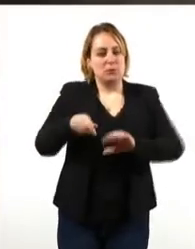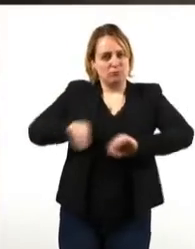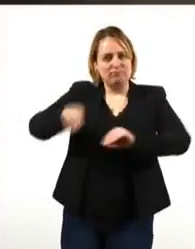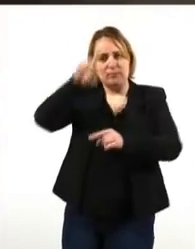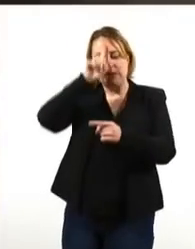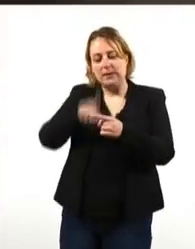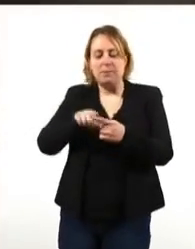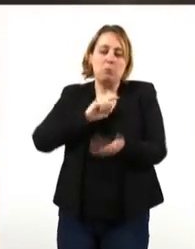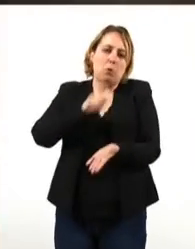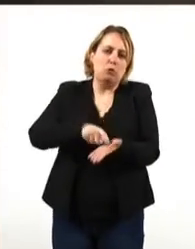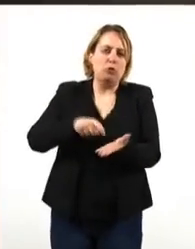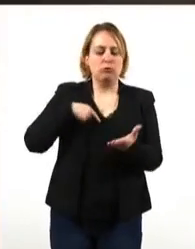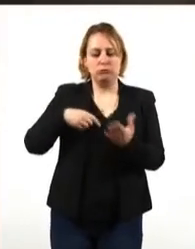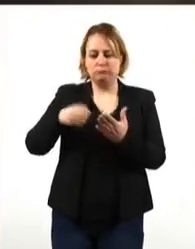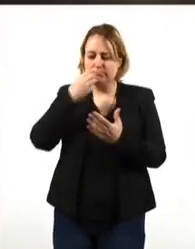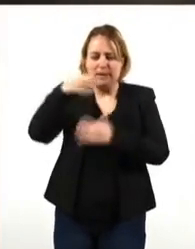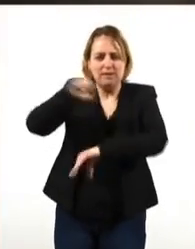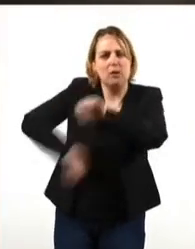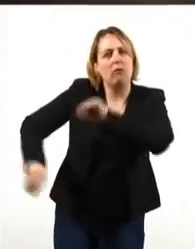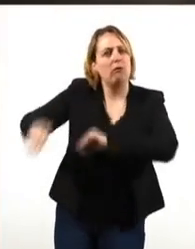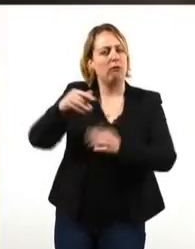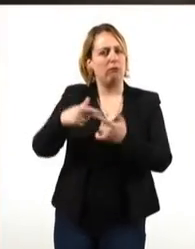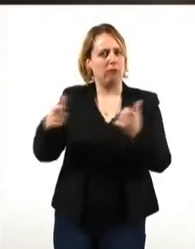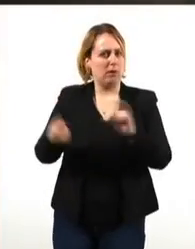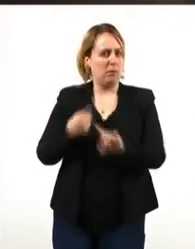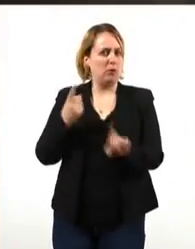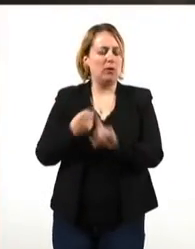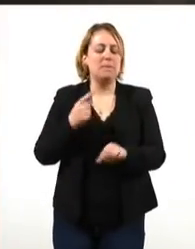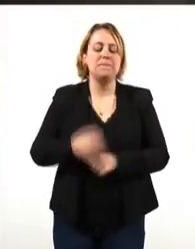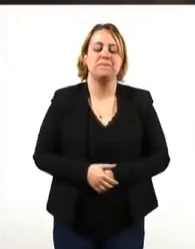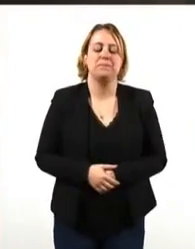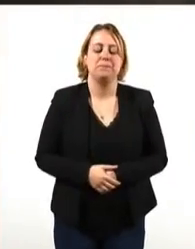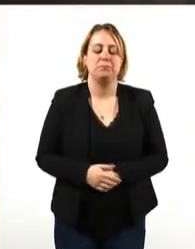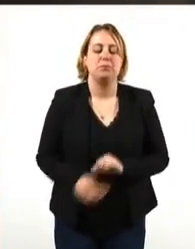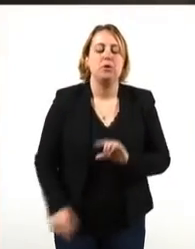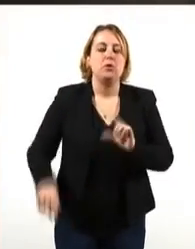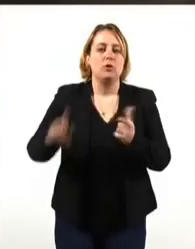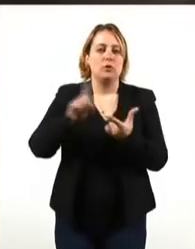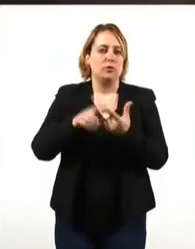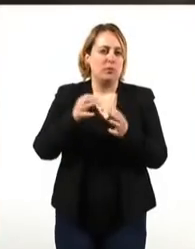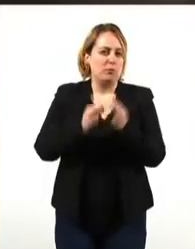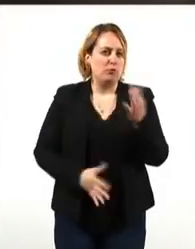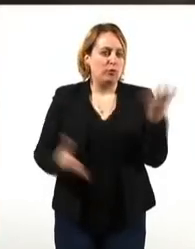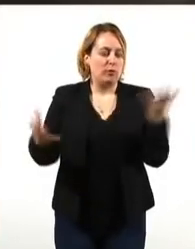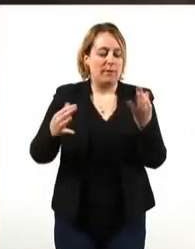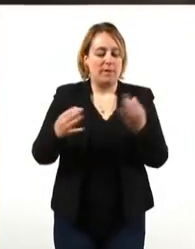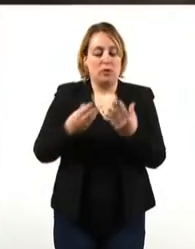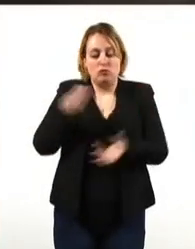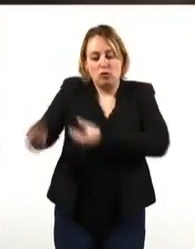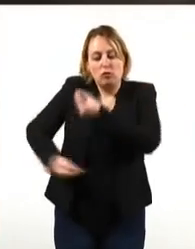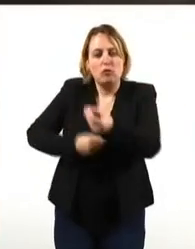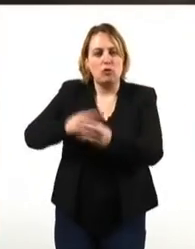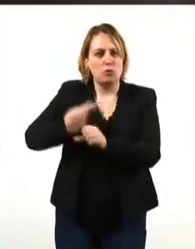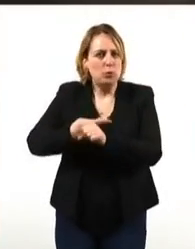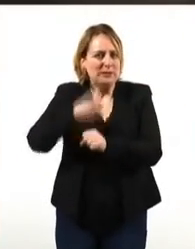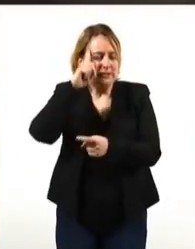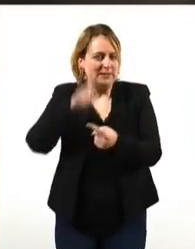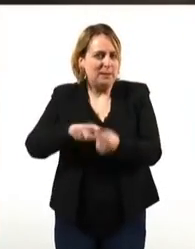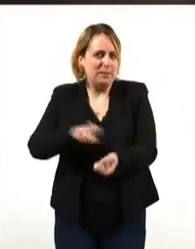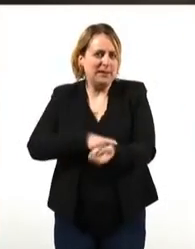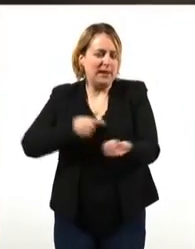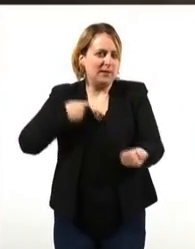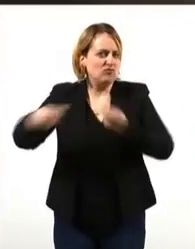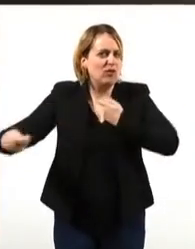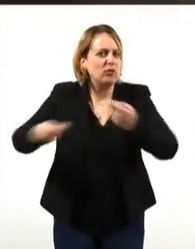Ensuite, nous avons le deuxième point, donc qui est des clés pour savoir gérer son stress, pouvoir parler à